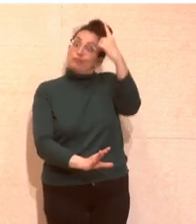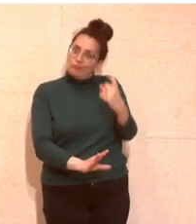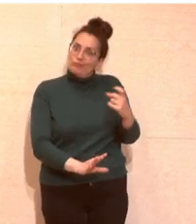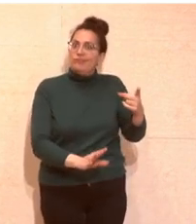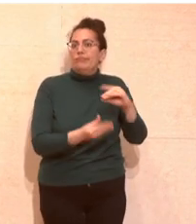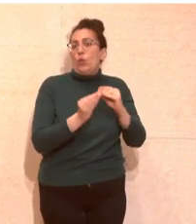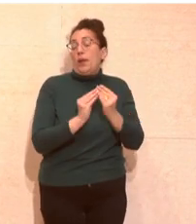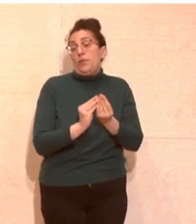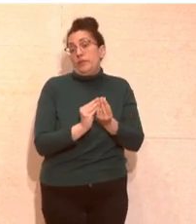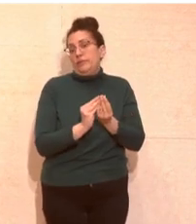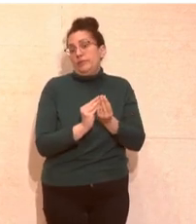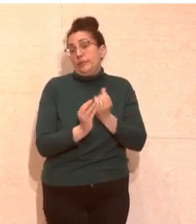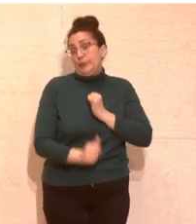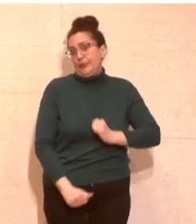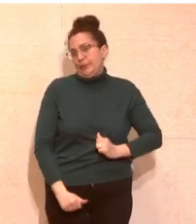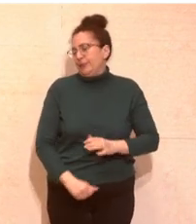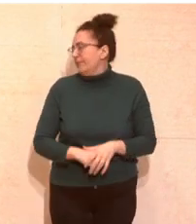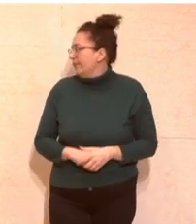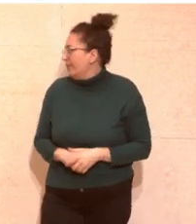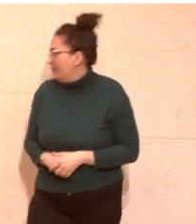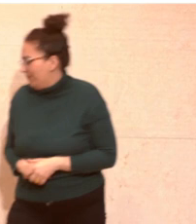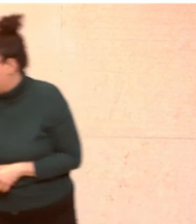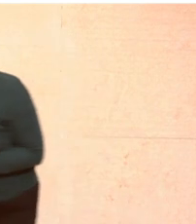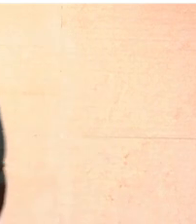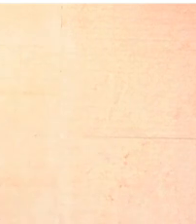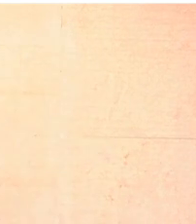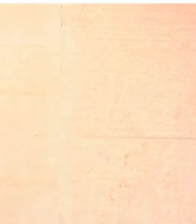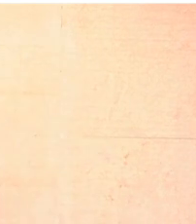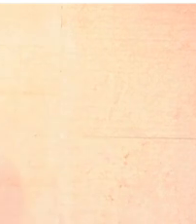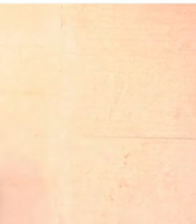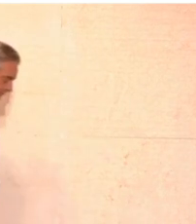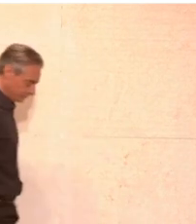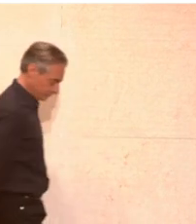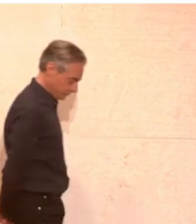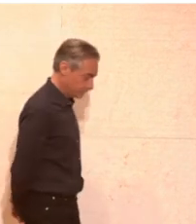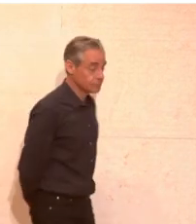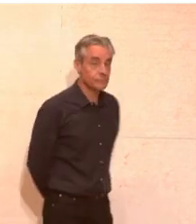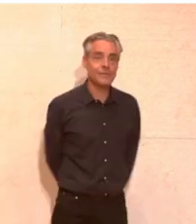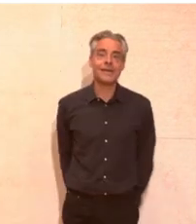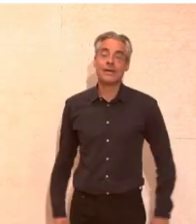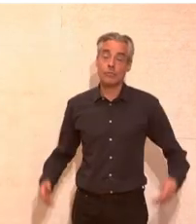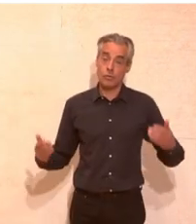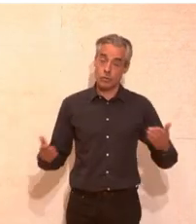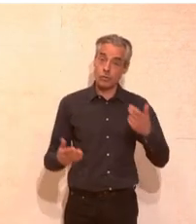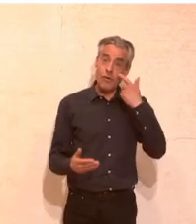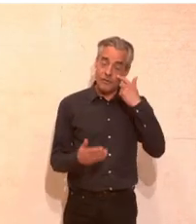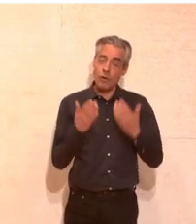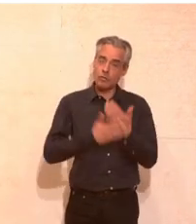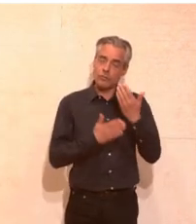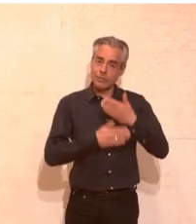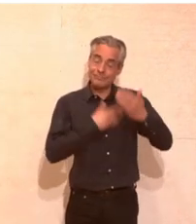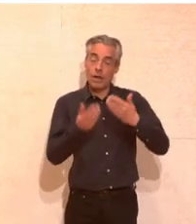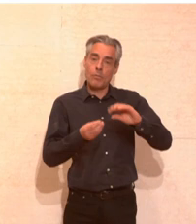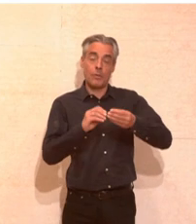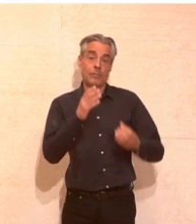vraie problématique. Mais la nouveauté, bien sûr, et on va y revenir aujourd'hui, ce sont les